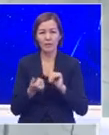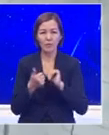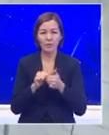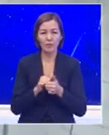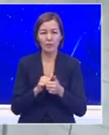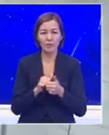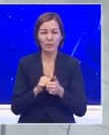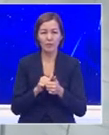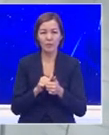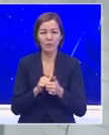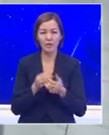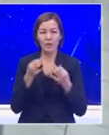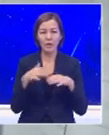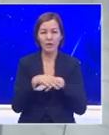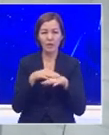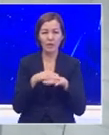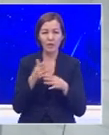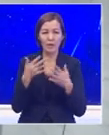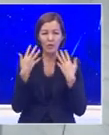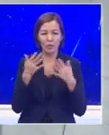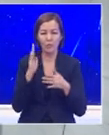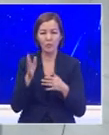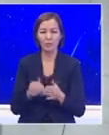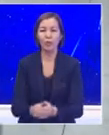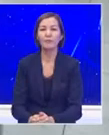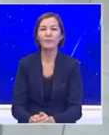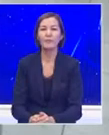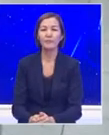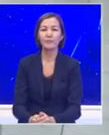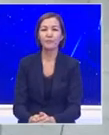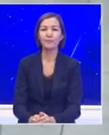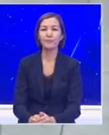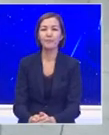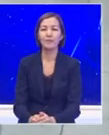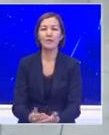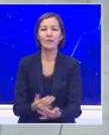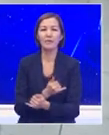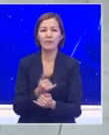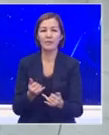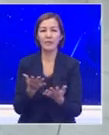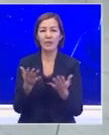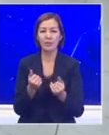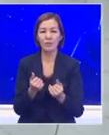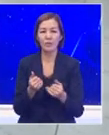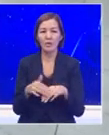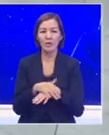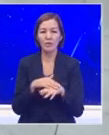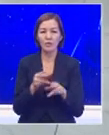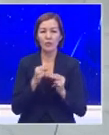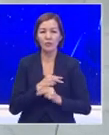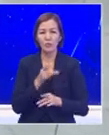өтіп отырмыз, бұл қарапайым халыққа көптеген жеңілдіктерді көрсетіп отыр. Осы жерден қызмет алудың өзі көптеген адамдардың жұмыс